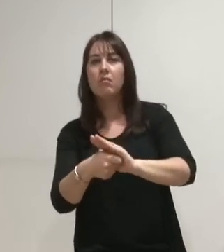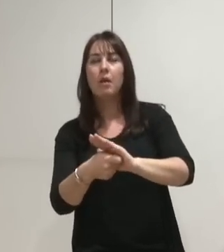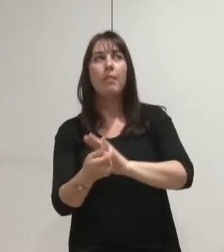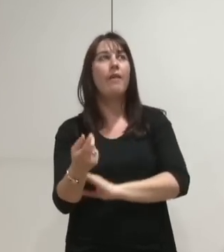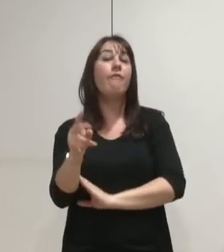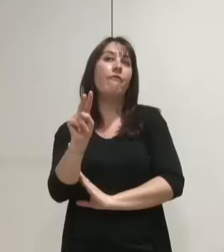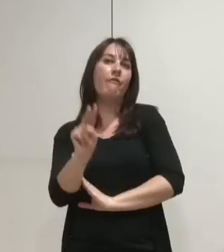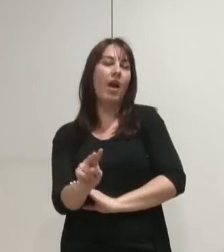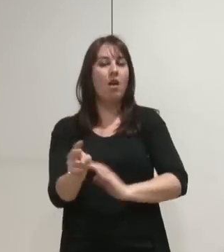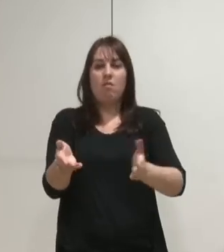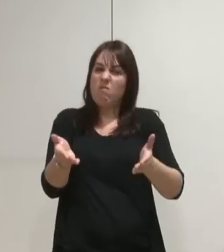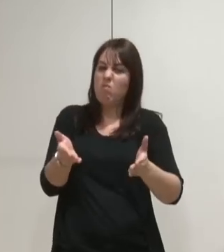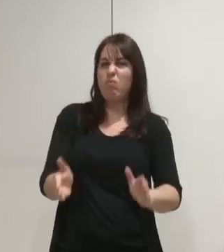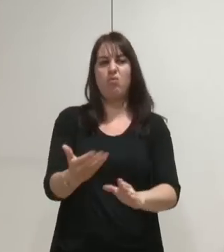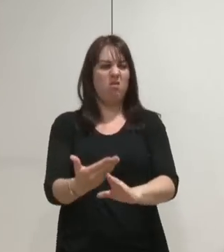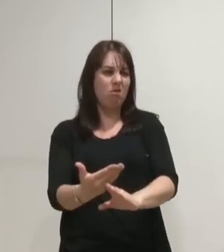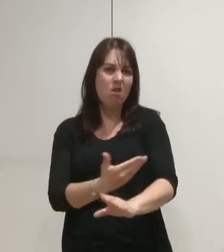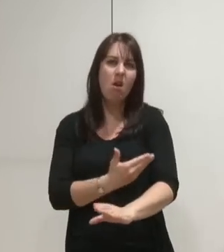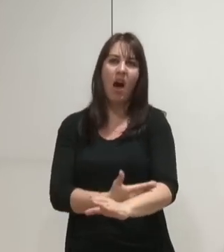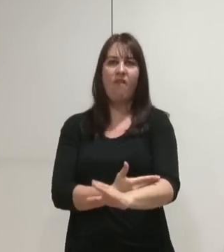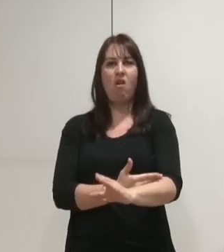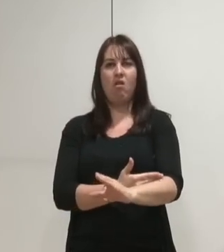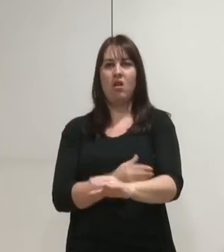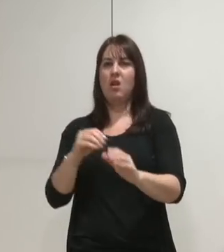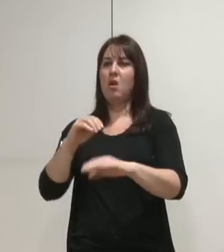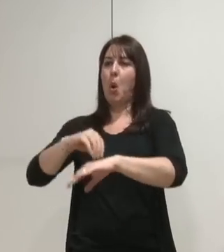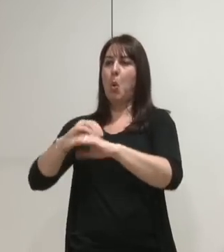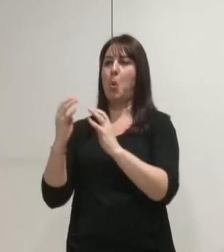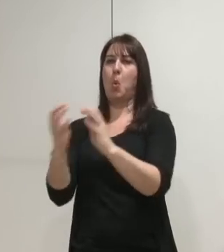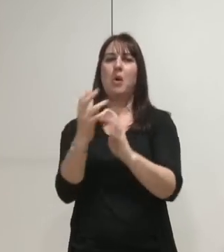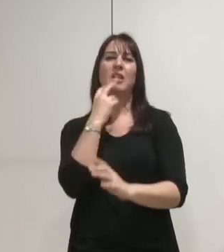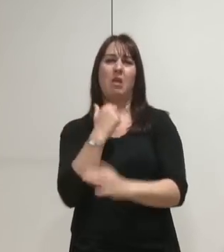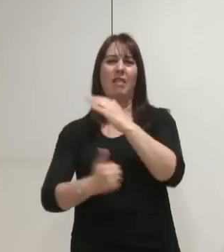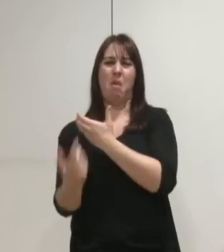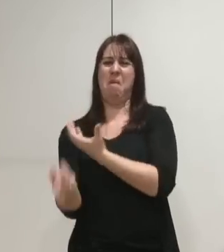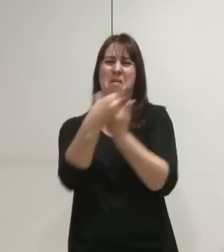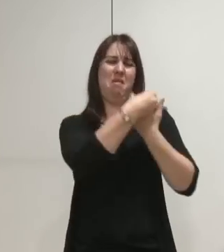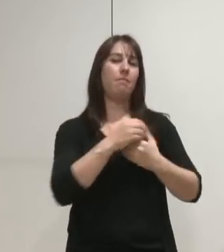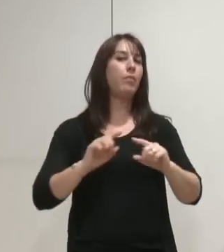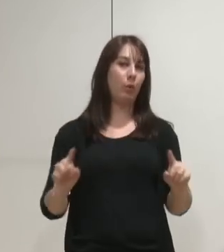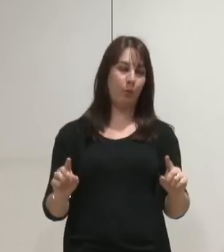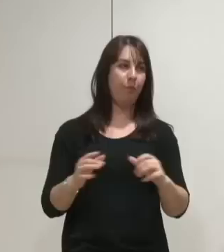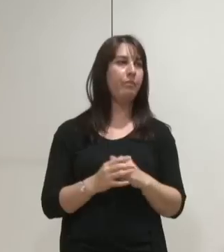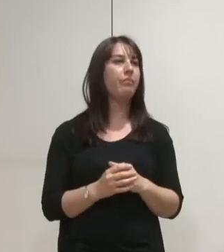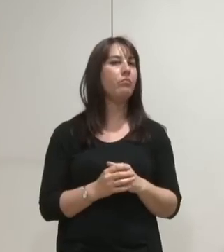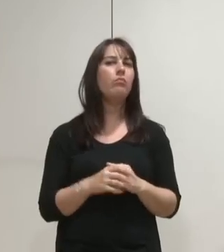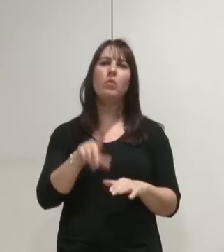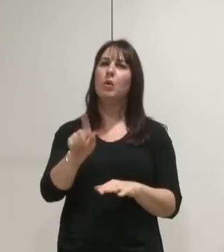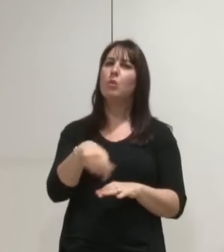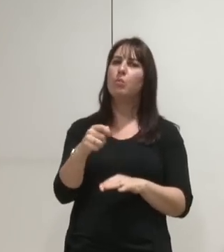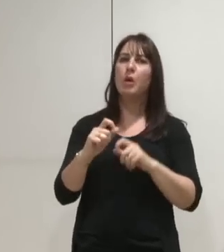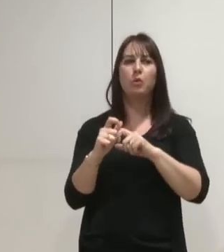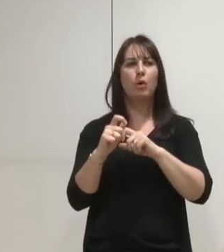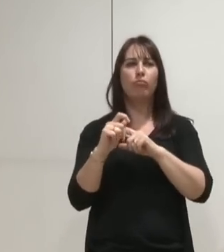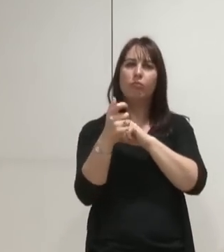formellement auparavant l'implication de ces conseils citoyens indépendants ça n'a pas empêché évidemment des dispositifs